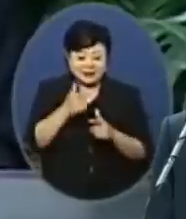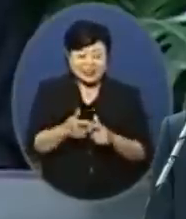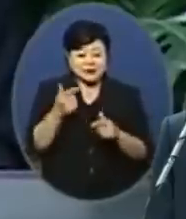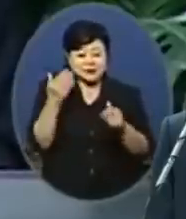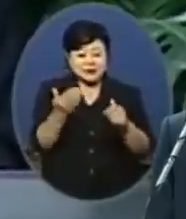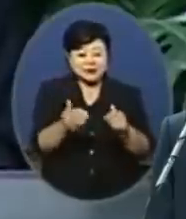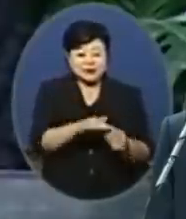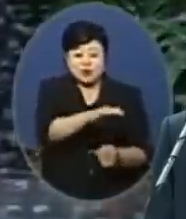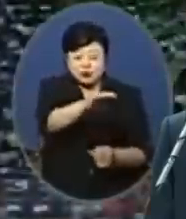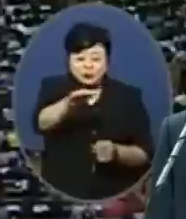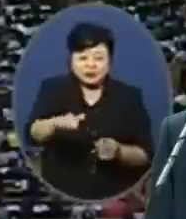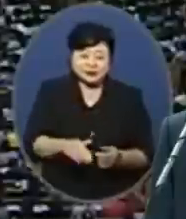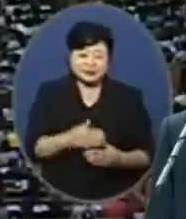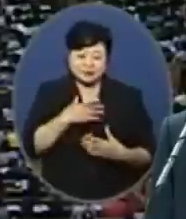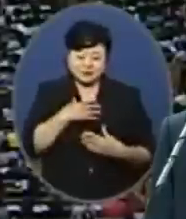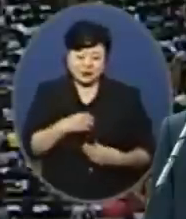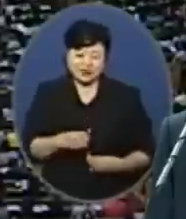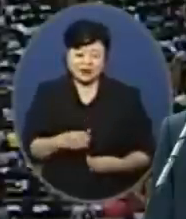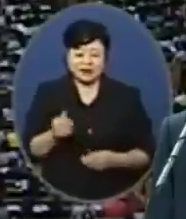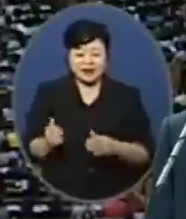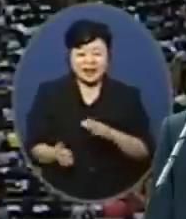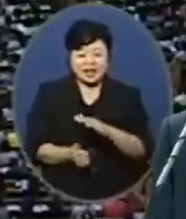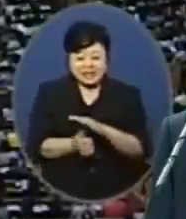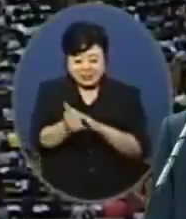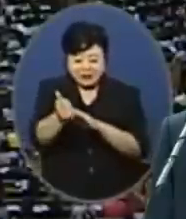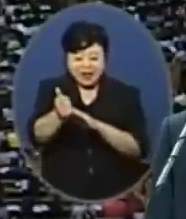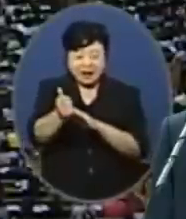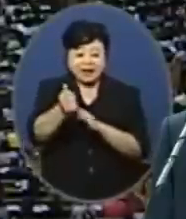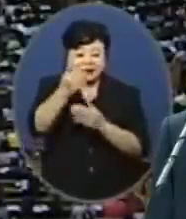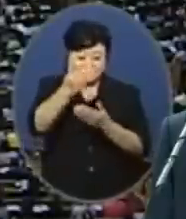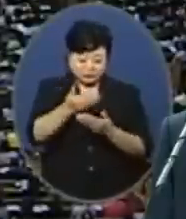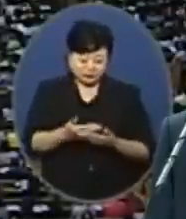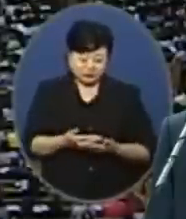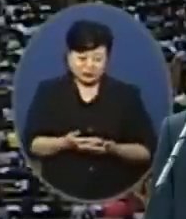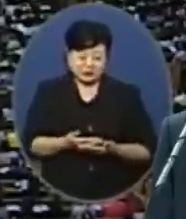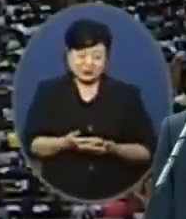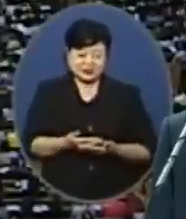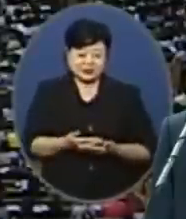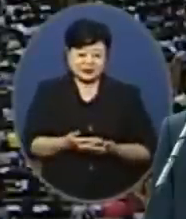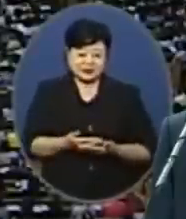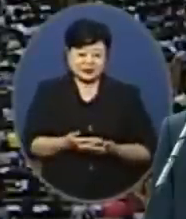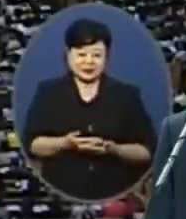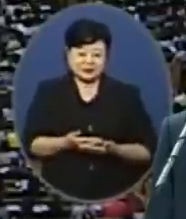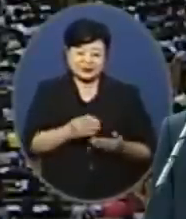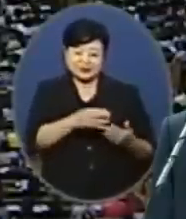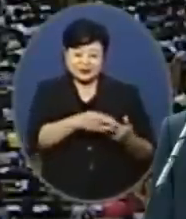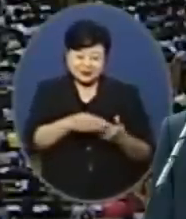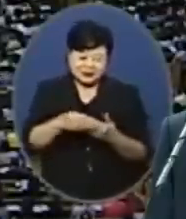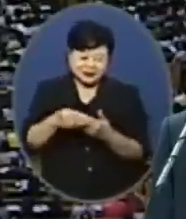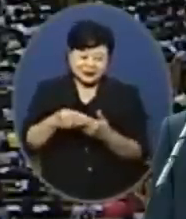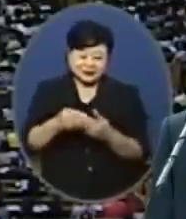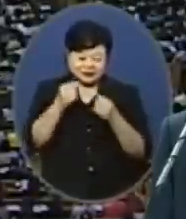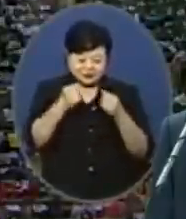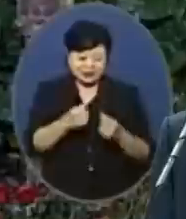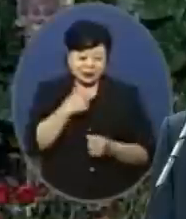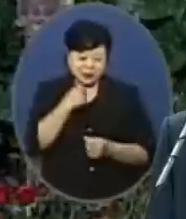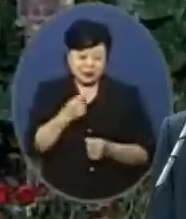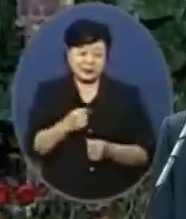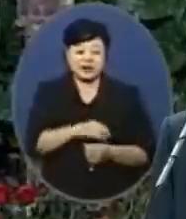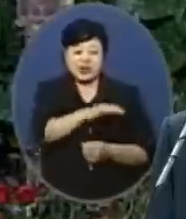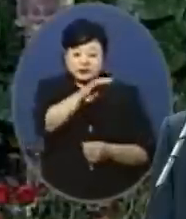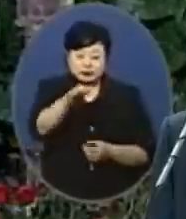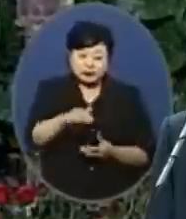예수님께서 우리를 평안과 희망을 주시면서 데리고 인생을 살기를 원하는 것입니다.